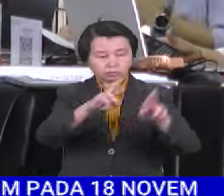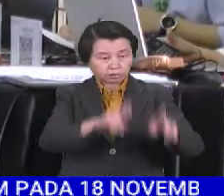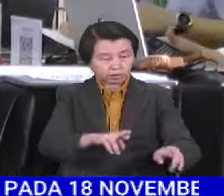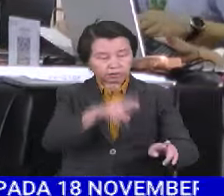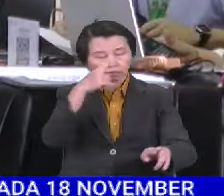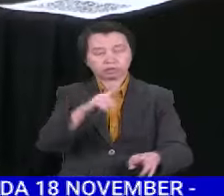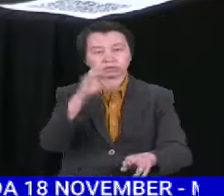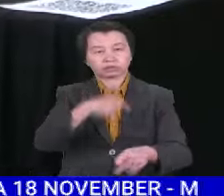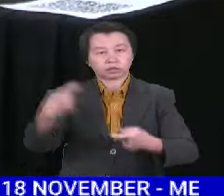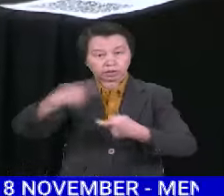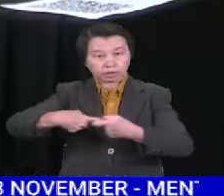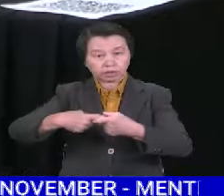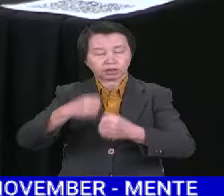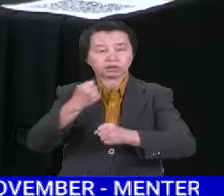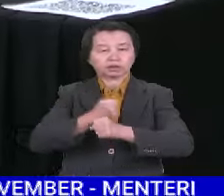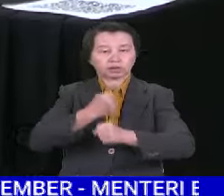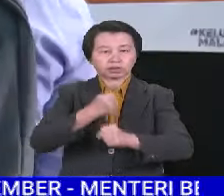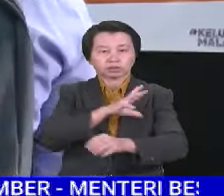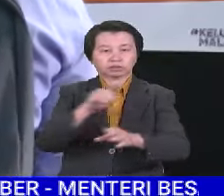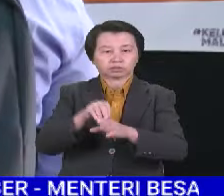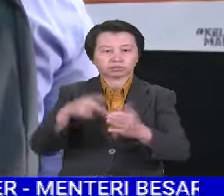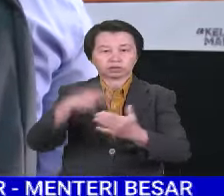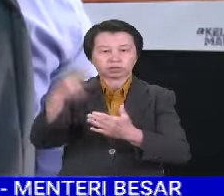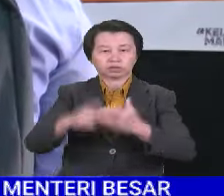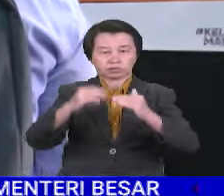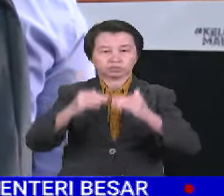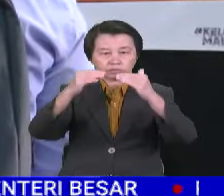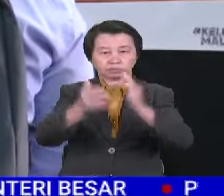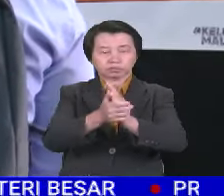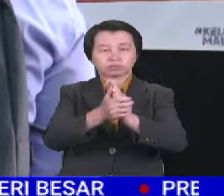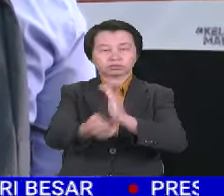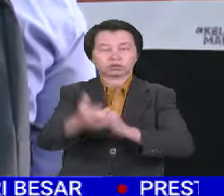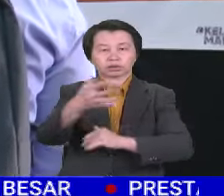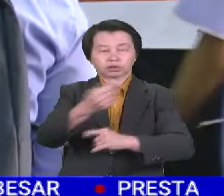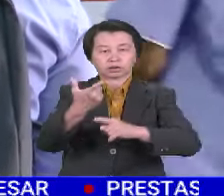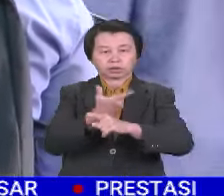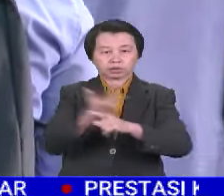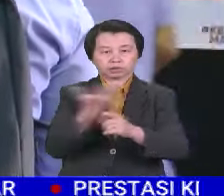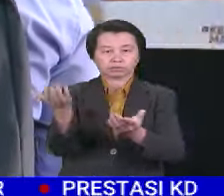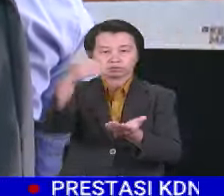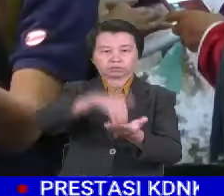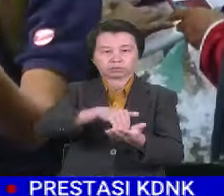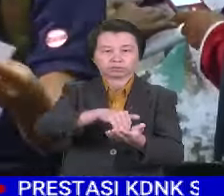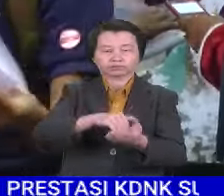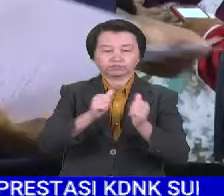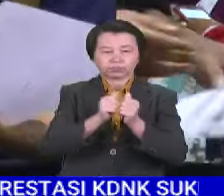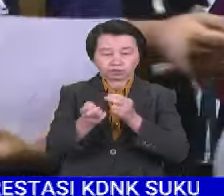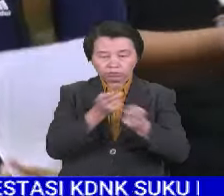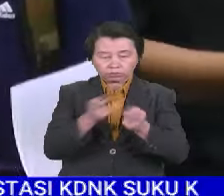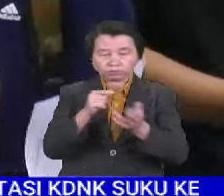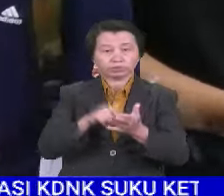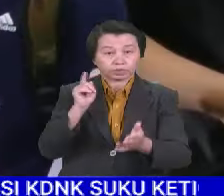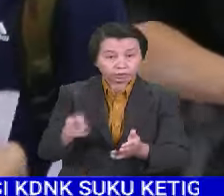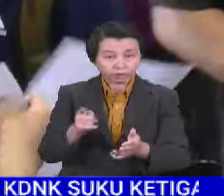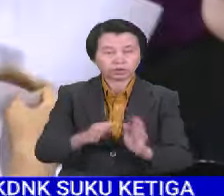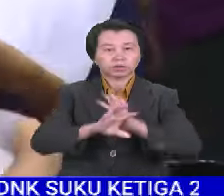bagi inisiatif berkaitan pekerjaan termasuk program peningkatan kemahiran dan latihan semula. Dengan usaha ini,